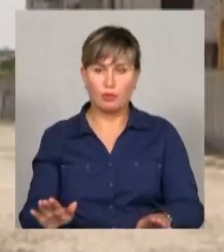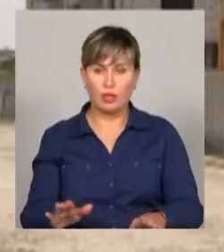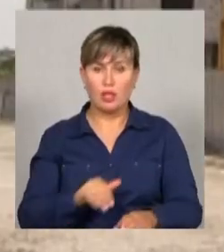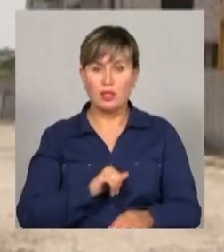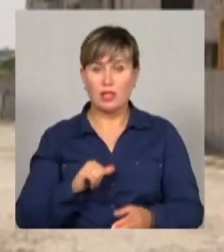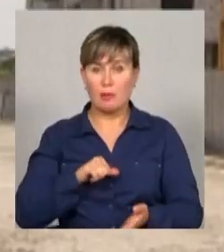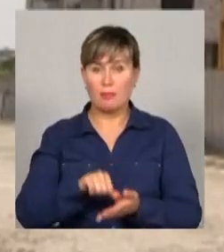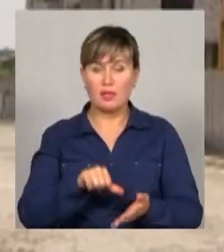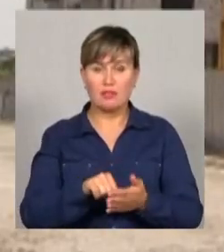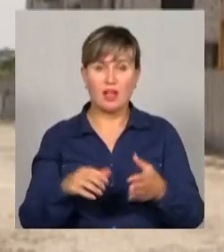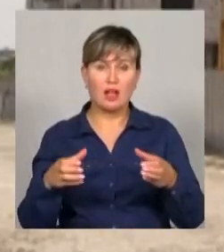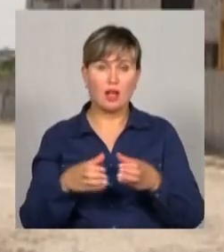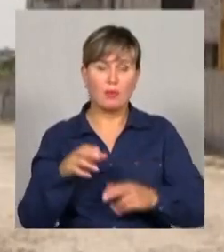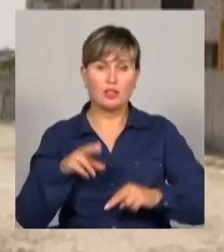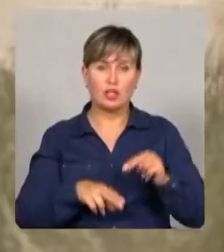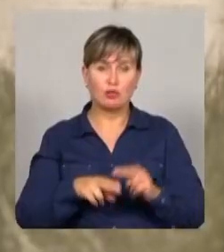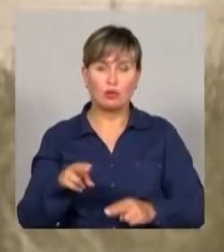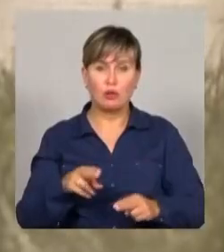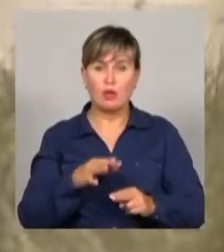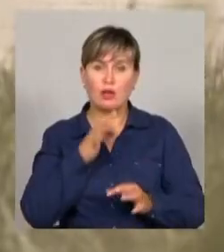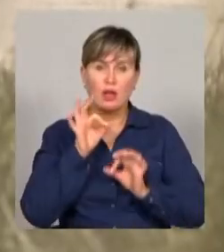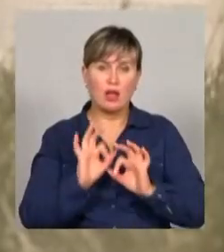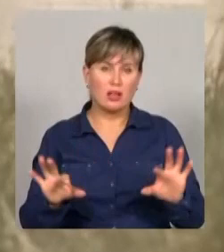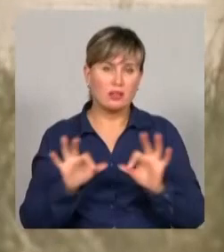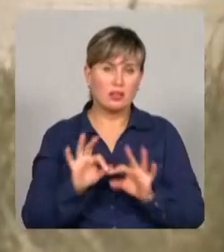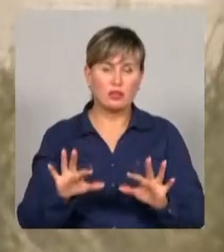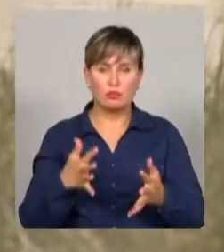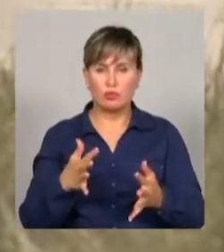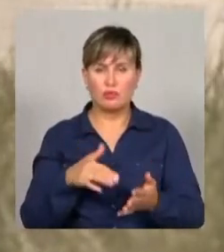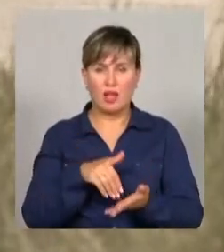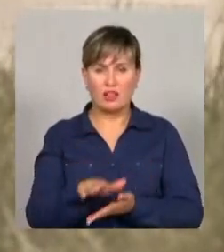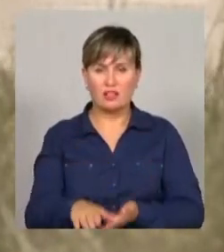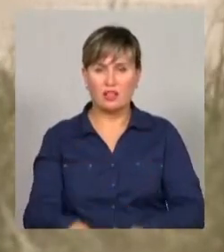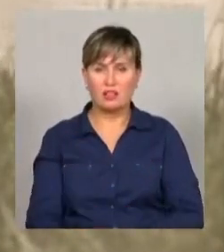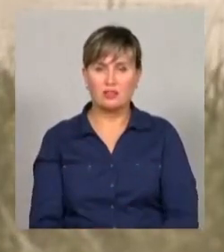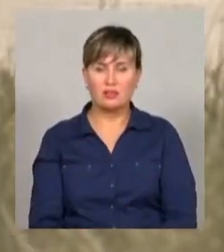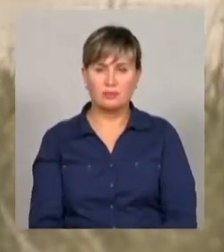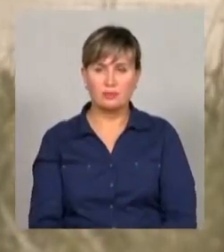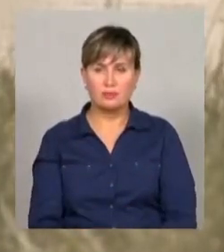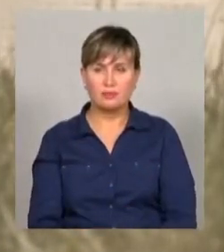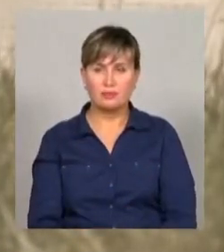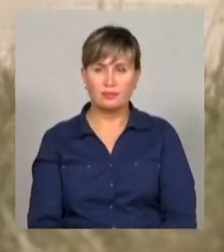же представители компании-застройщика комментировать случившееся отказались.